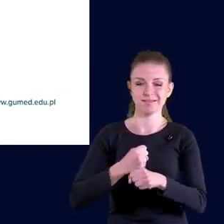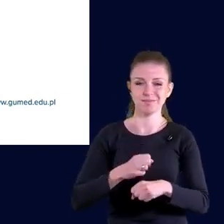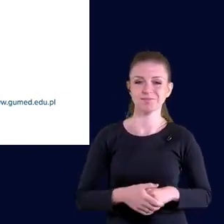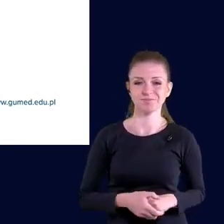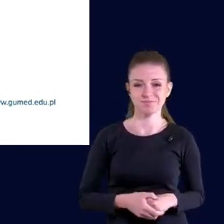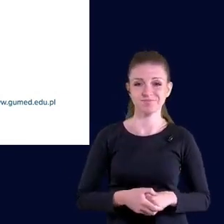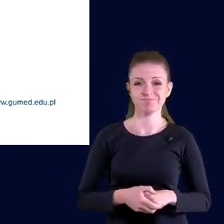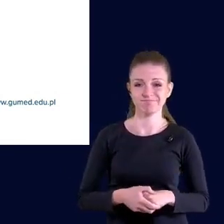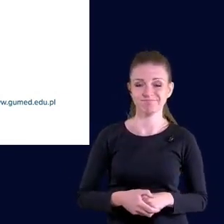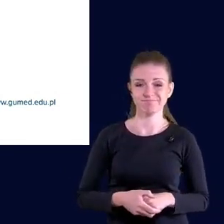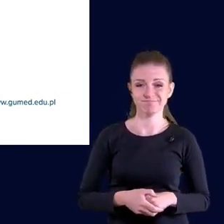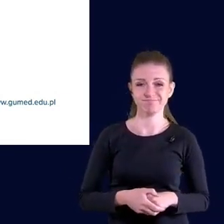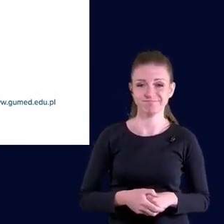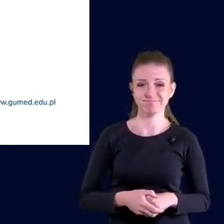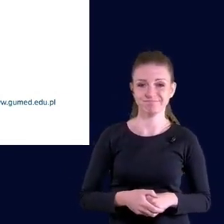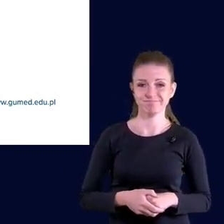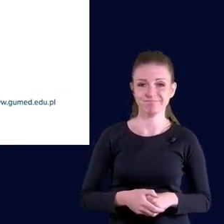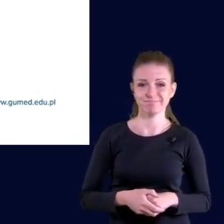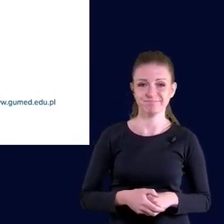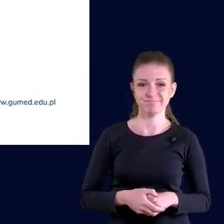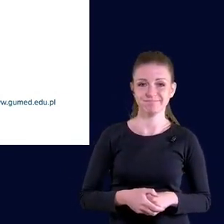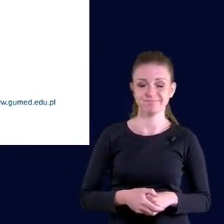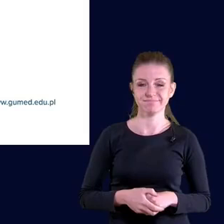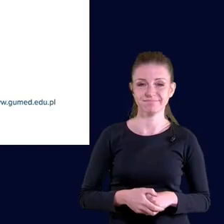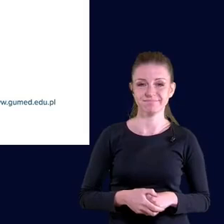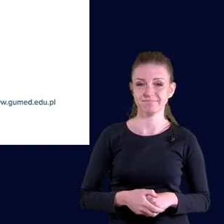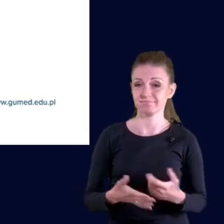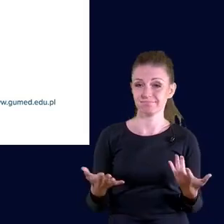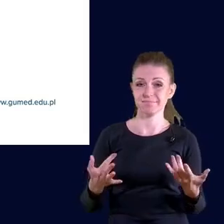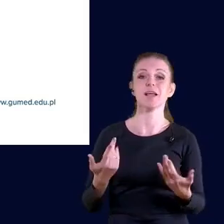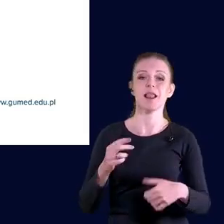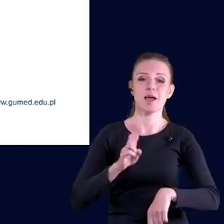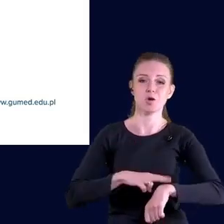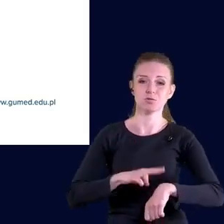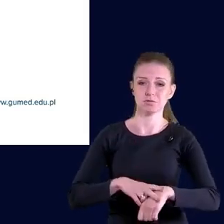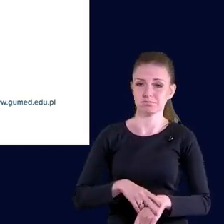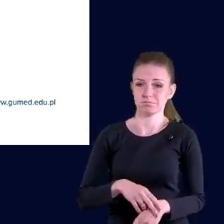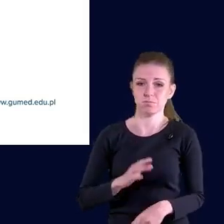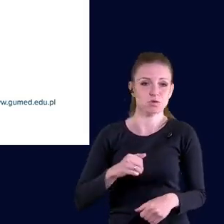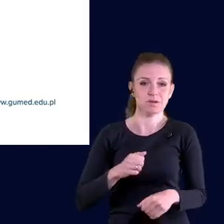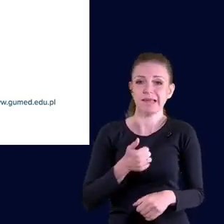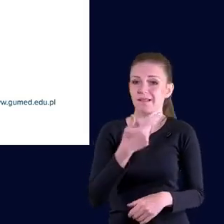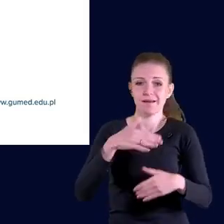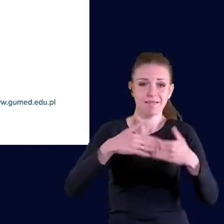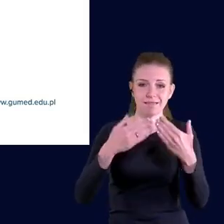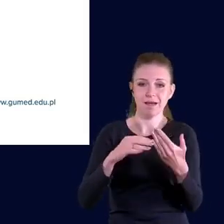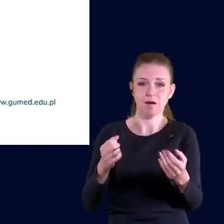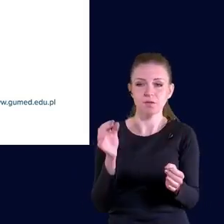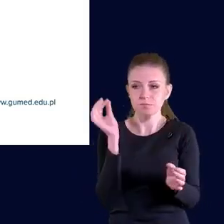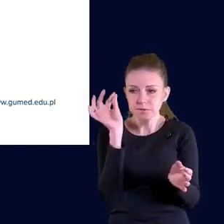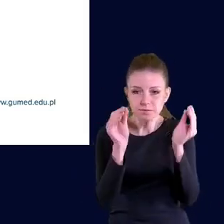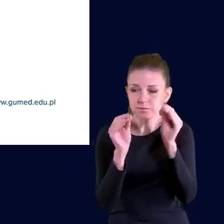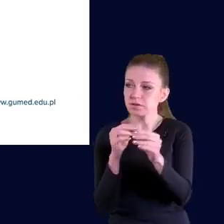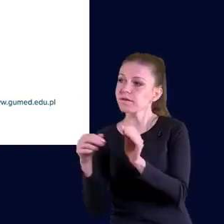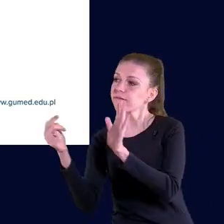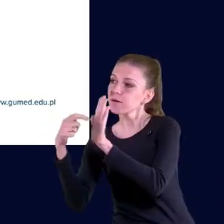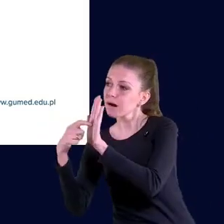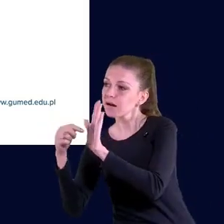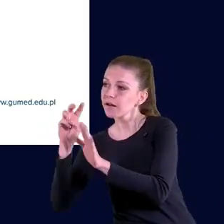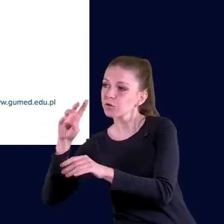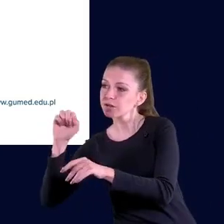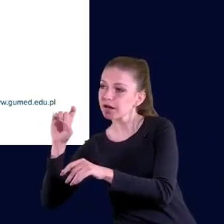by było naprawdę dużo dużo czasu poświęcić wiele wiele godzin być może nawet dni żeby doprowadzić ją do początku